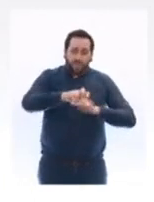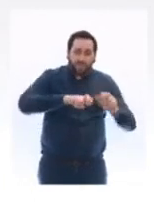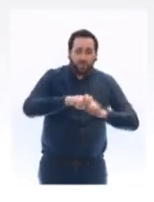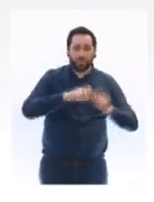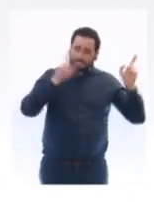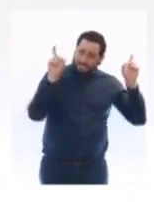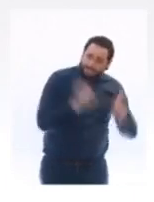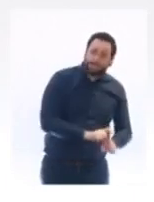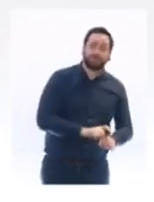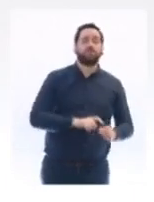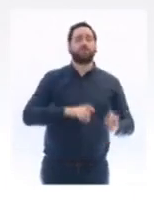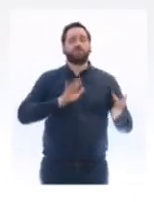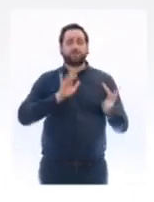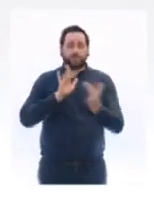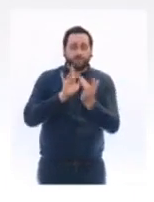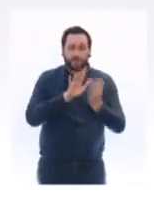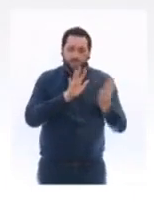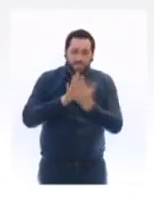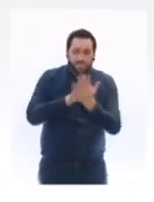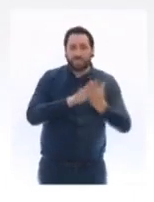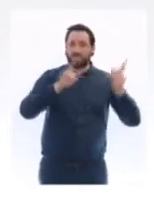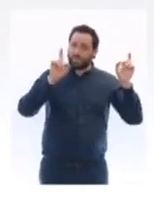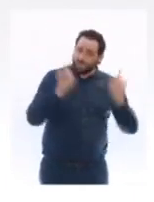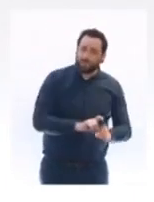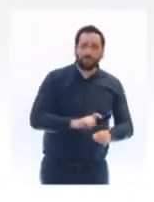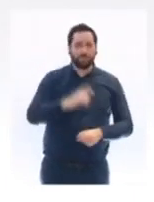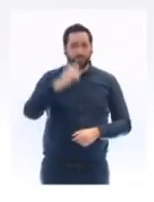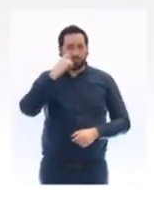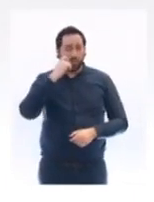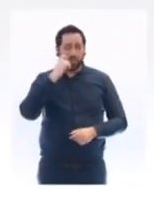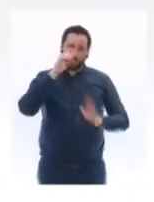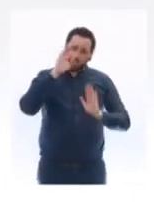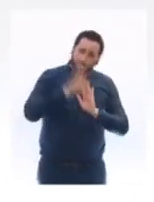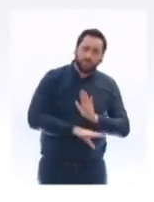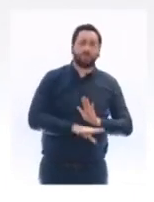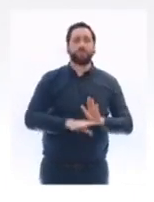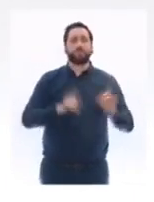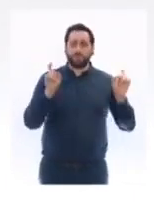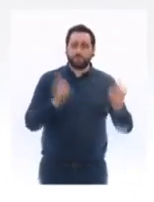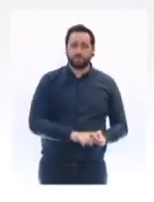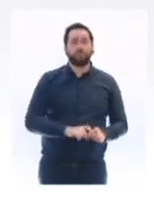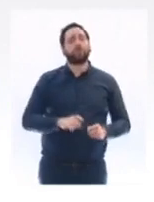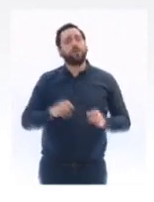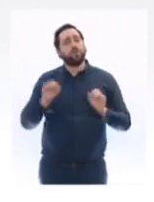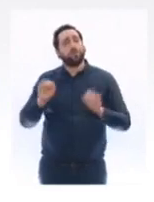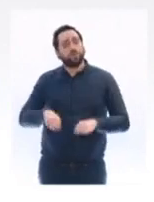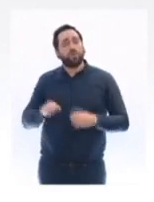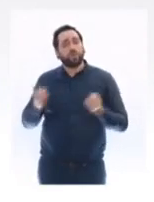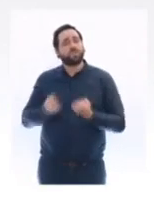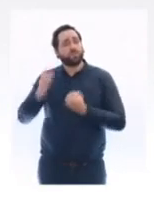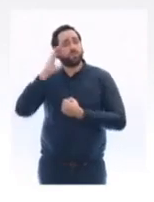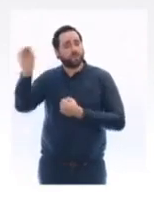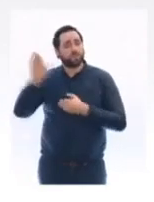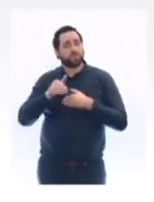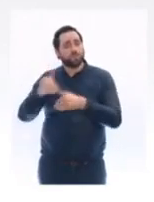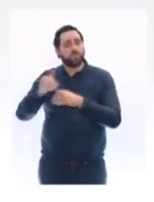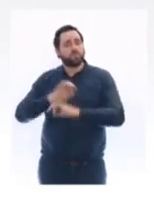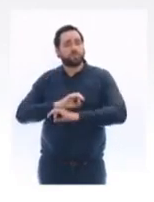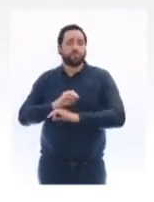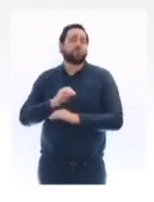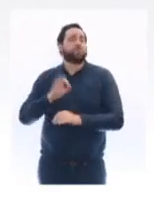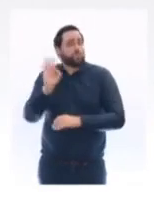et d'acquisition des musées le seront également. Les chantiers, les opérations de restauration de travaux, essentiels pour notre